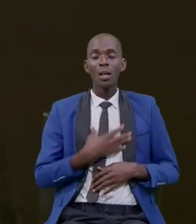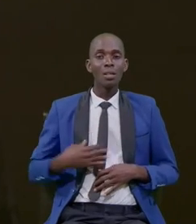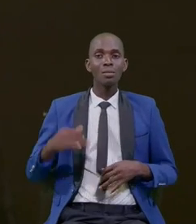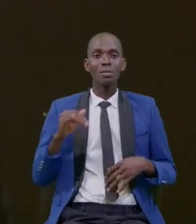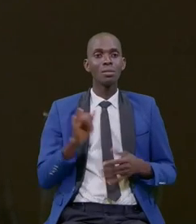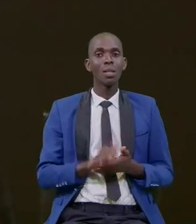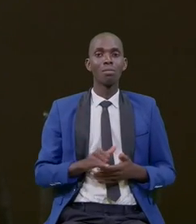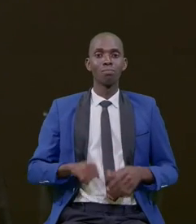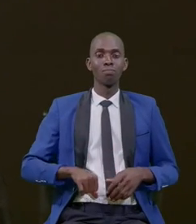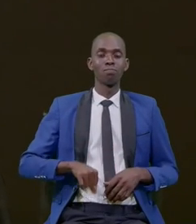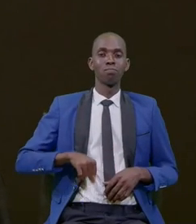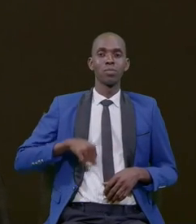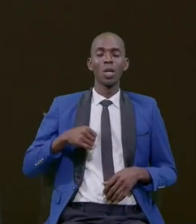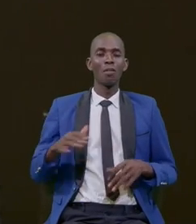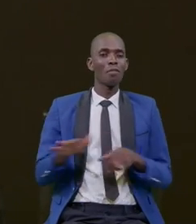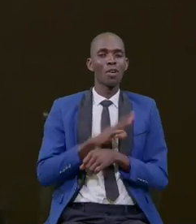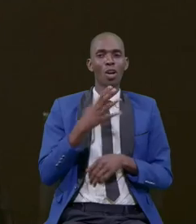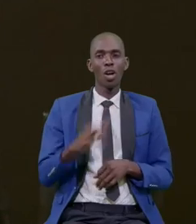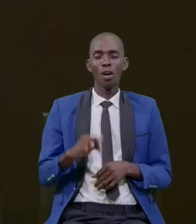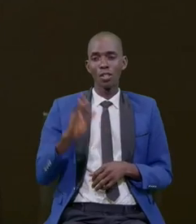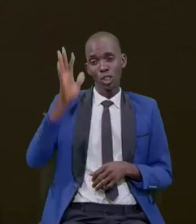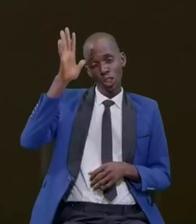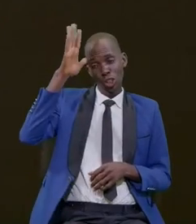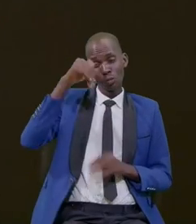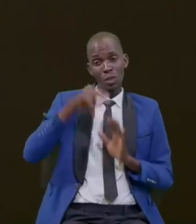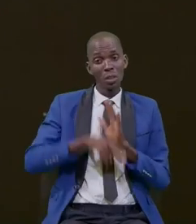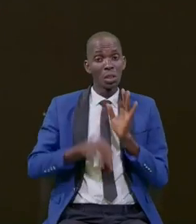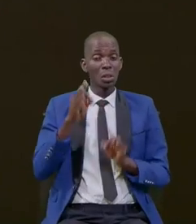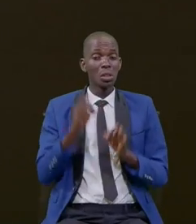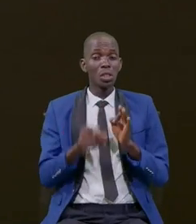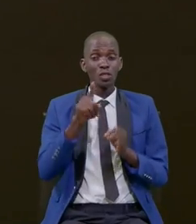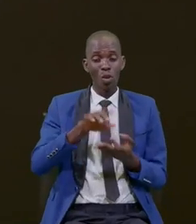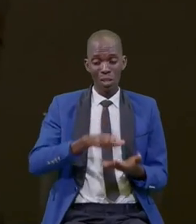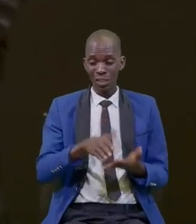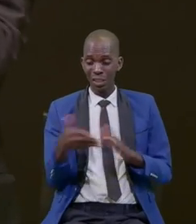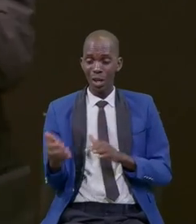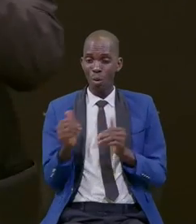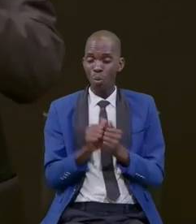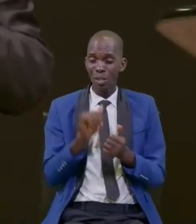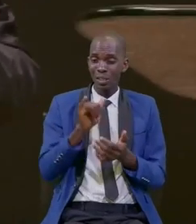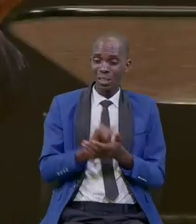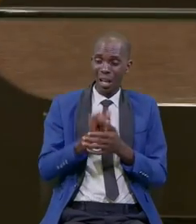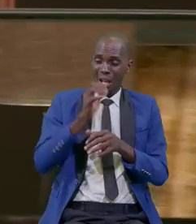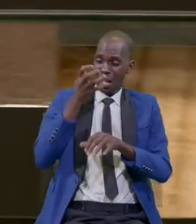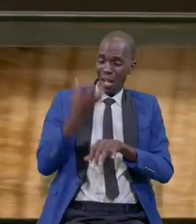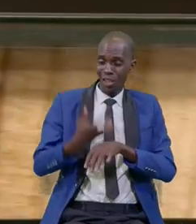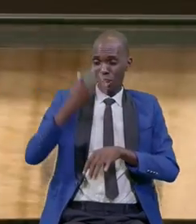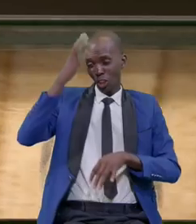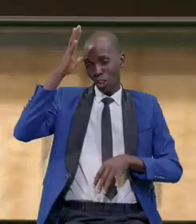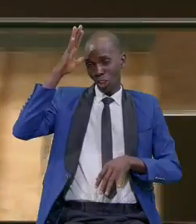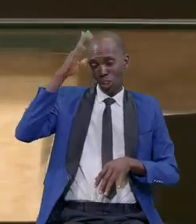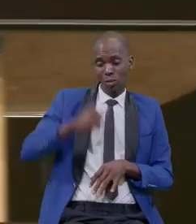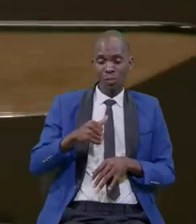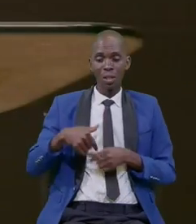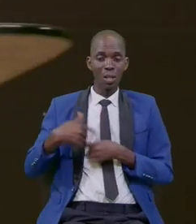et cette superfluité. Si tu meurs avec ce cœur de pierre et tu